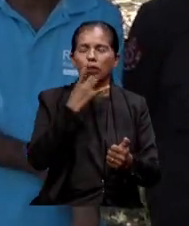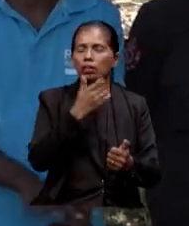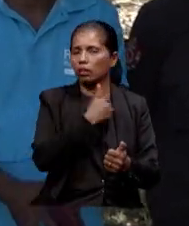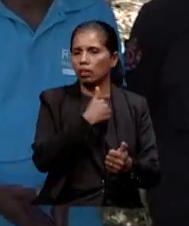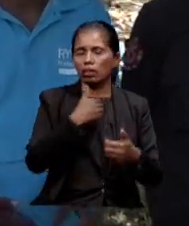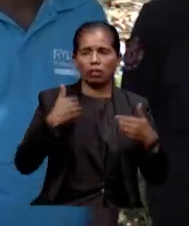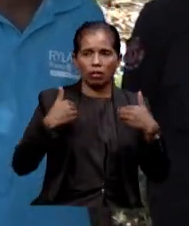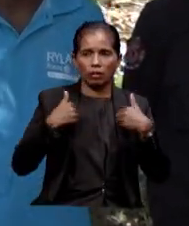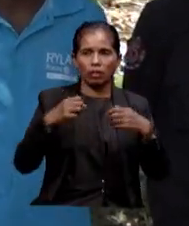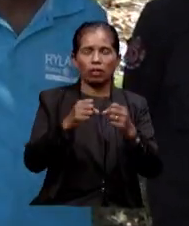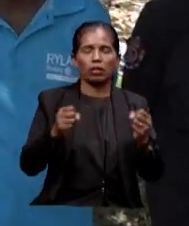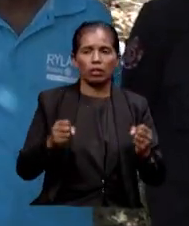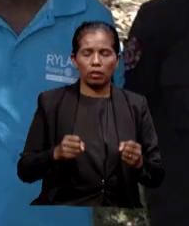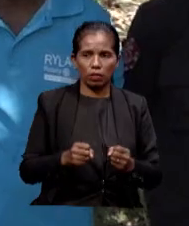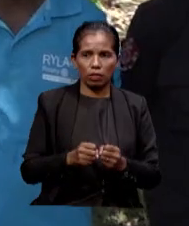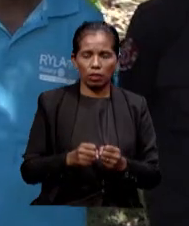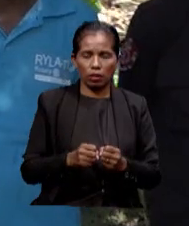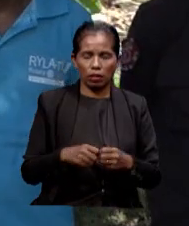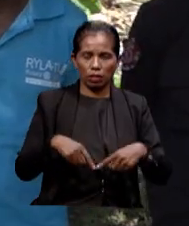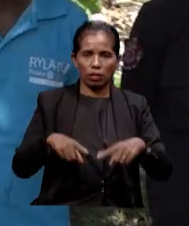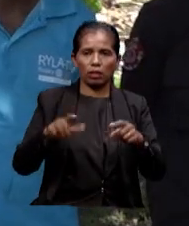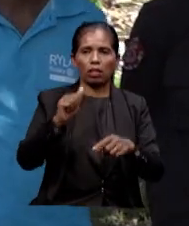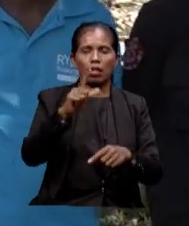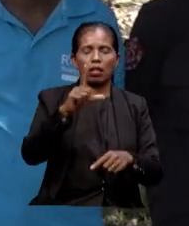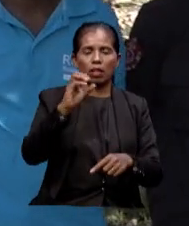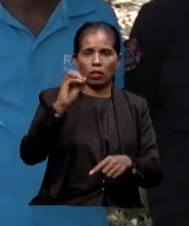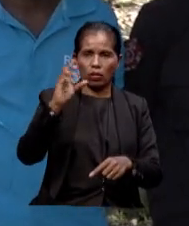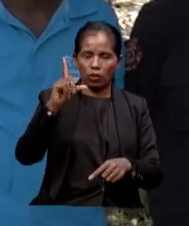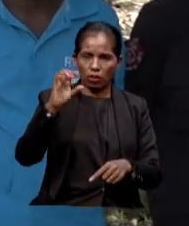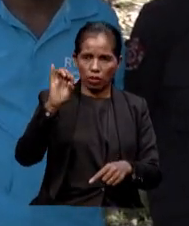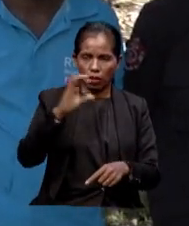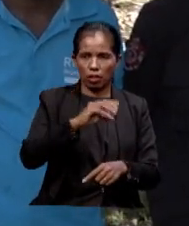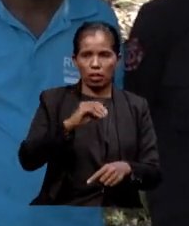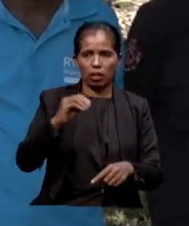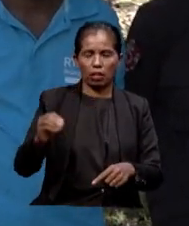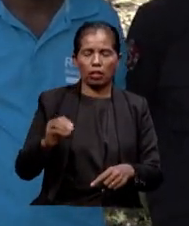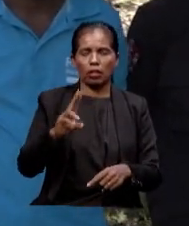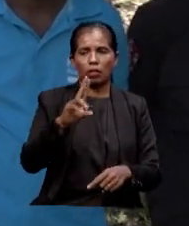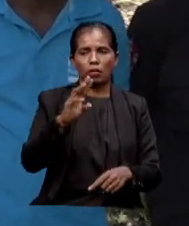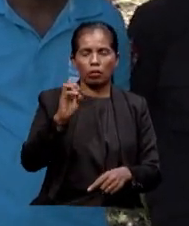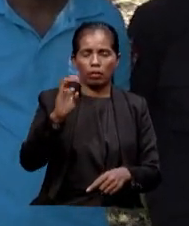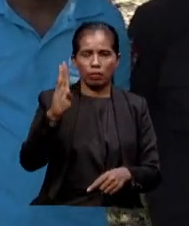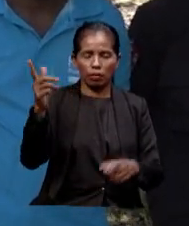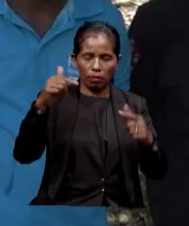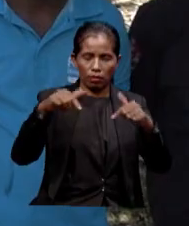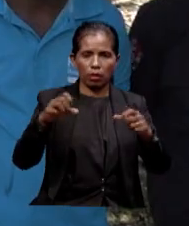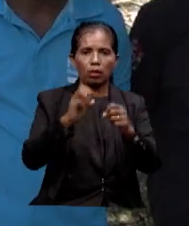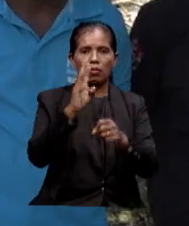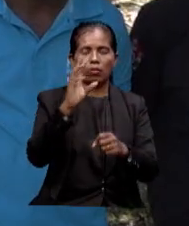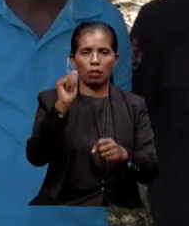parte suku ani umania ya saba ala oli ho ulbui dere mai